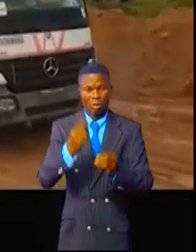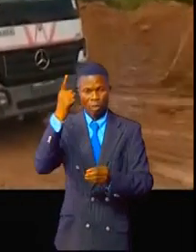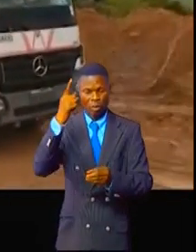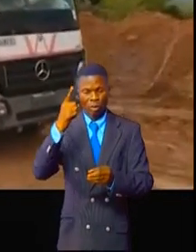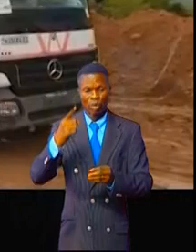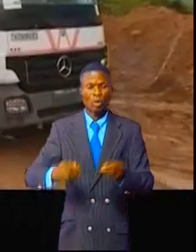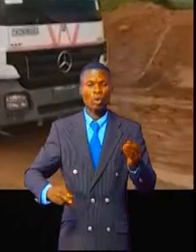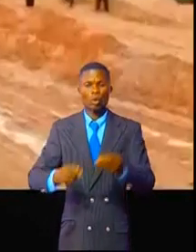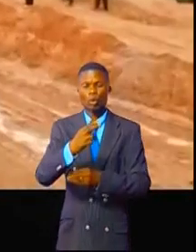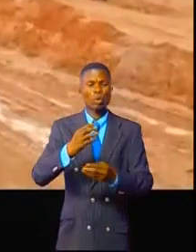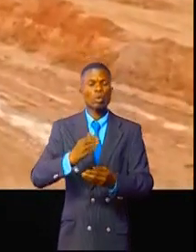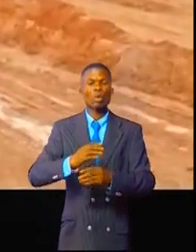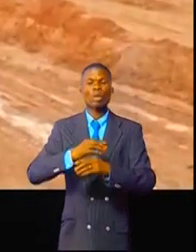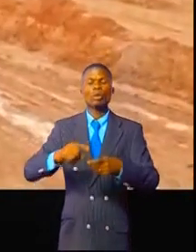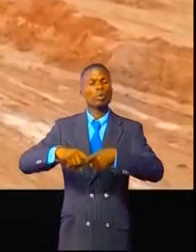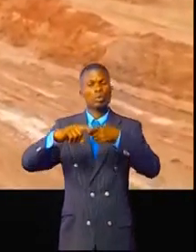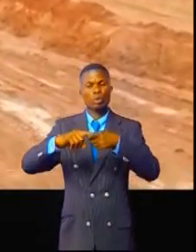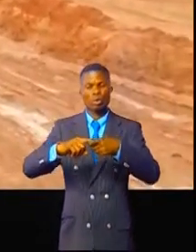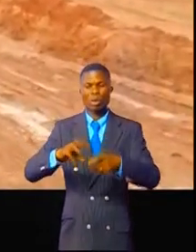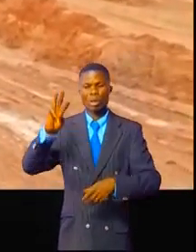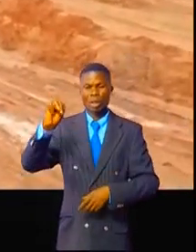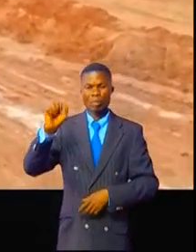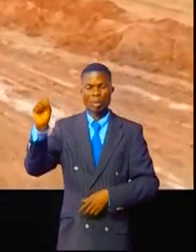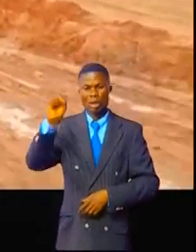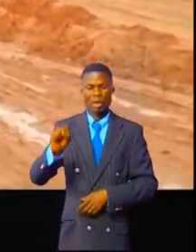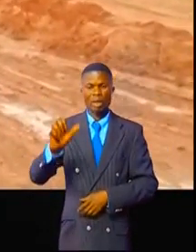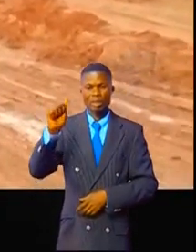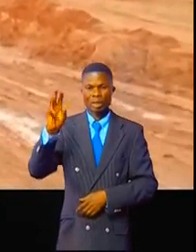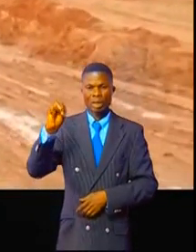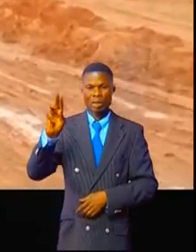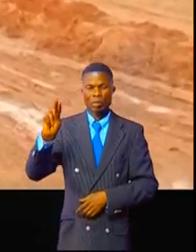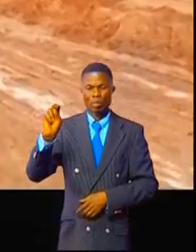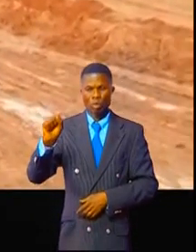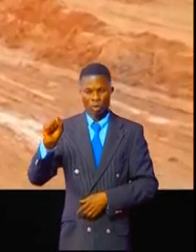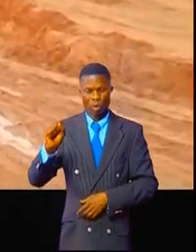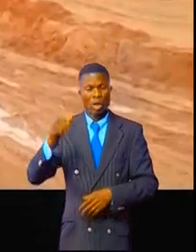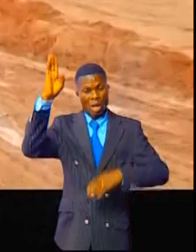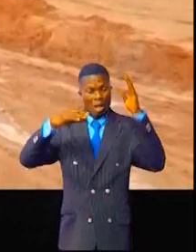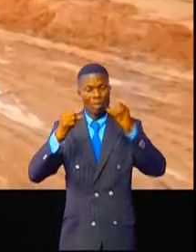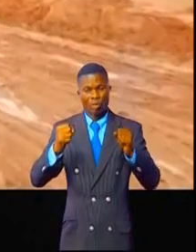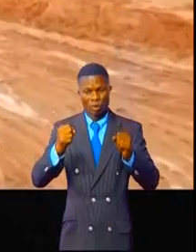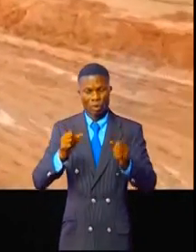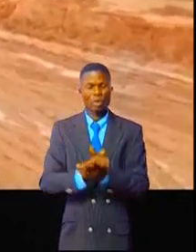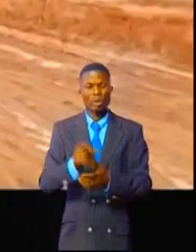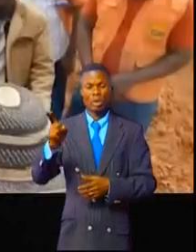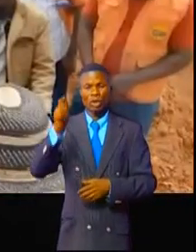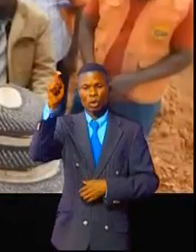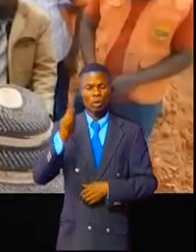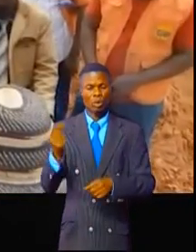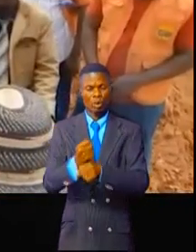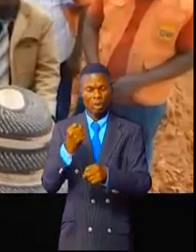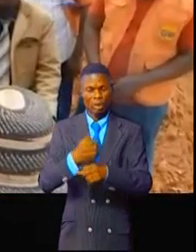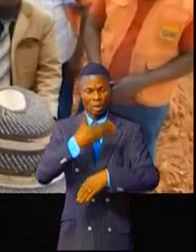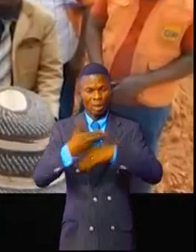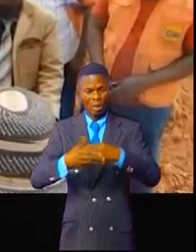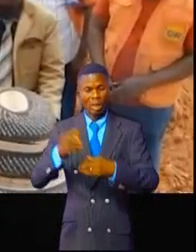coupée au pk 345 en masse à mon ensuite à une forte pluie la direction provencel l'office des routes qui loue à travers sa brigade des travaux d'entretien et